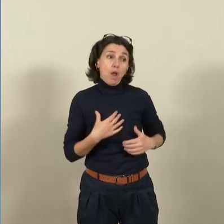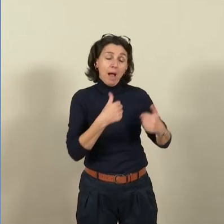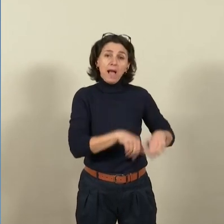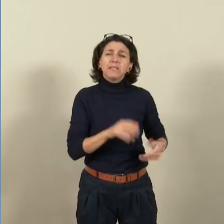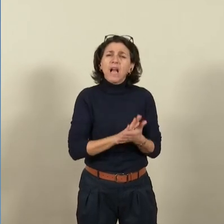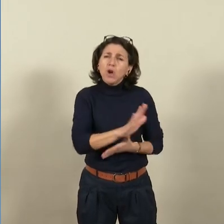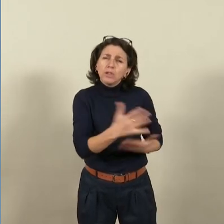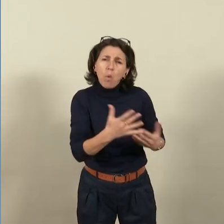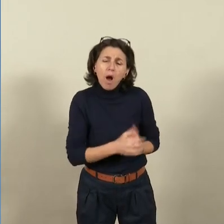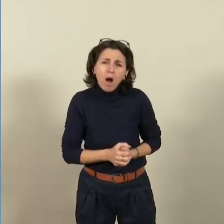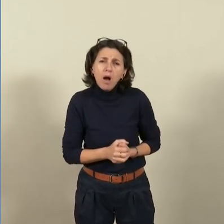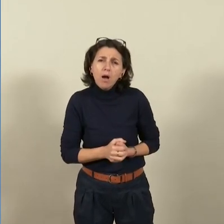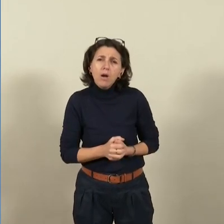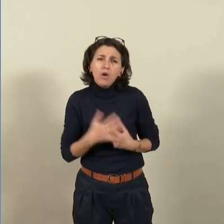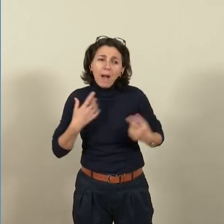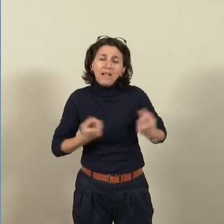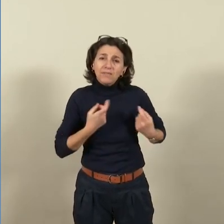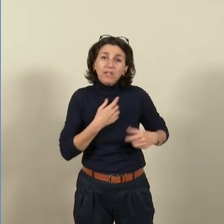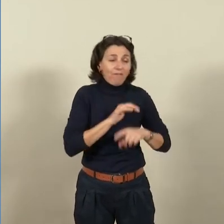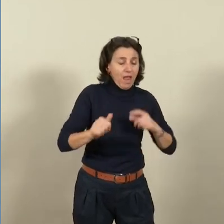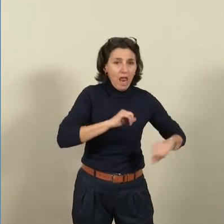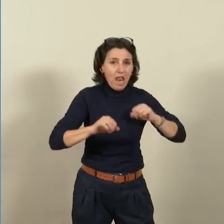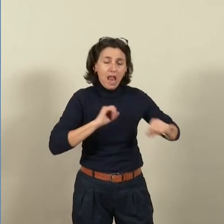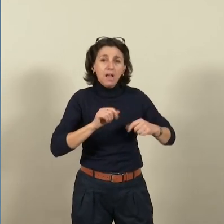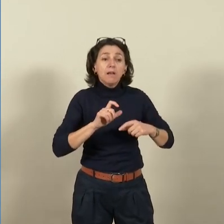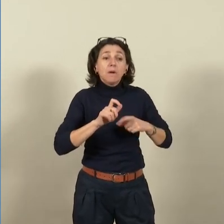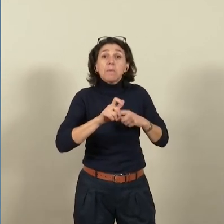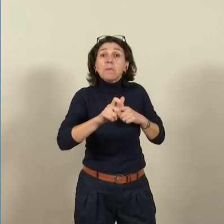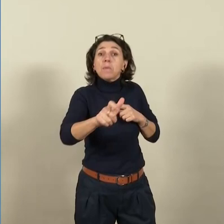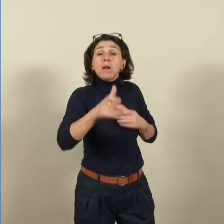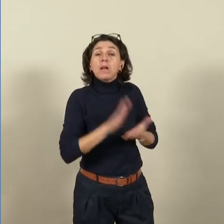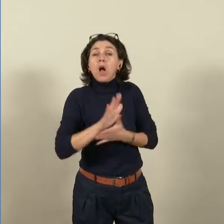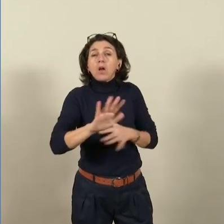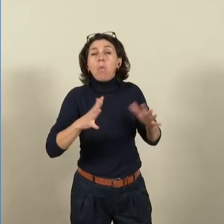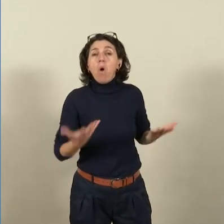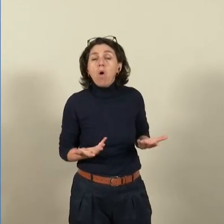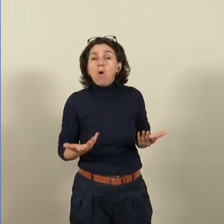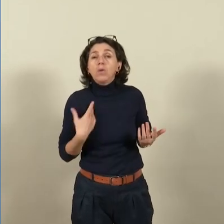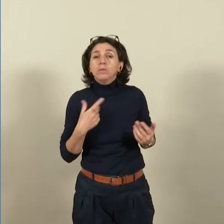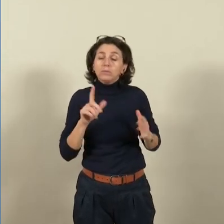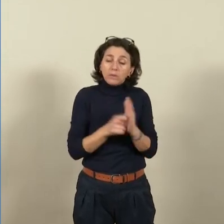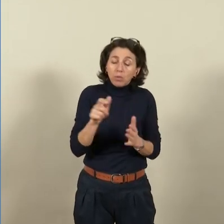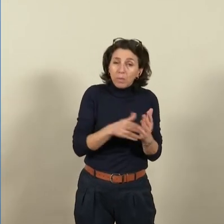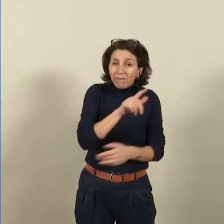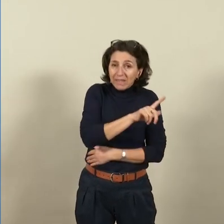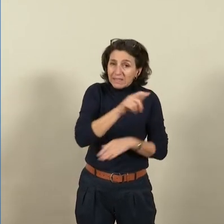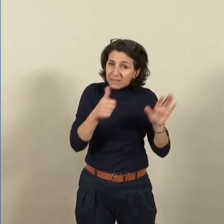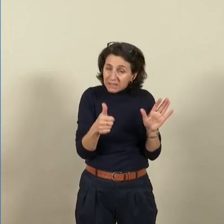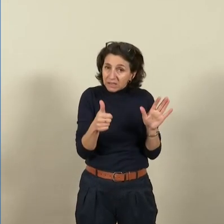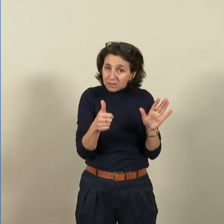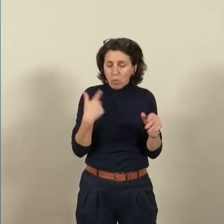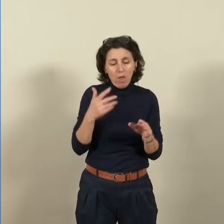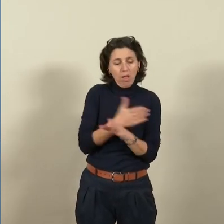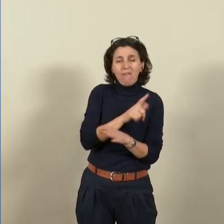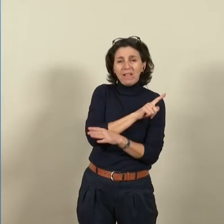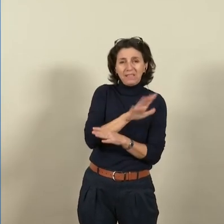quelle garantie on a de la poursuite de l'activité en 2026 puisque ça concerne l'année 2025 est-ce que ça sera des formations pour toutes les années